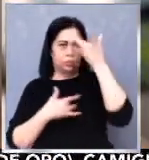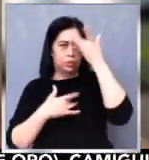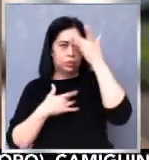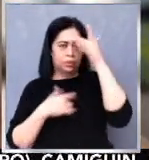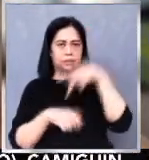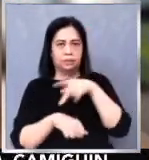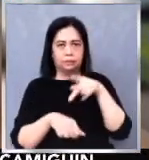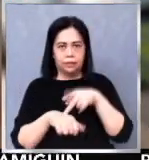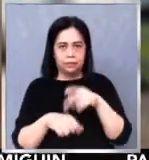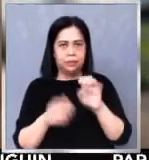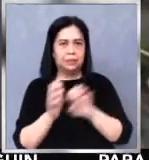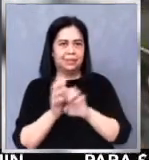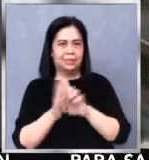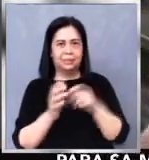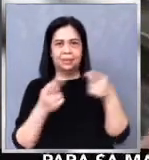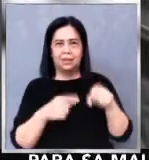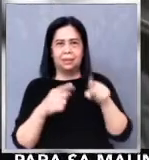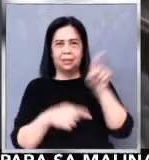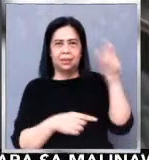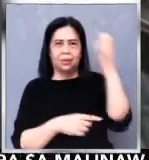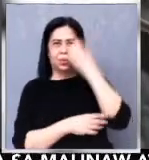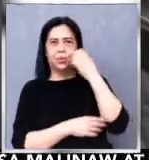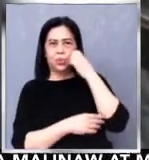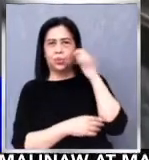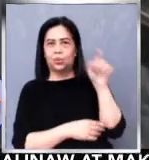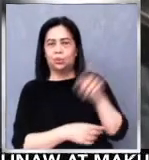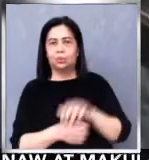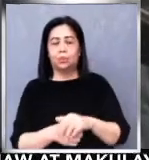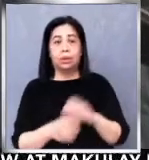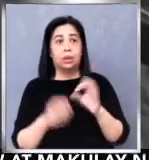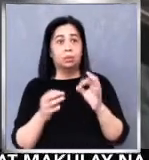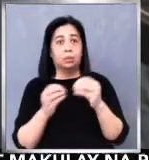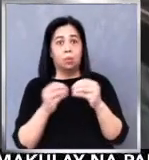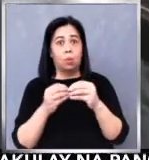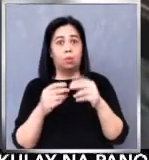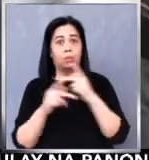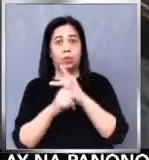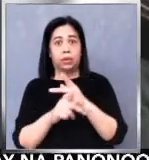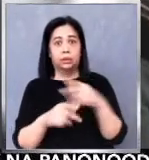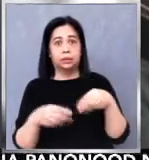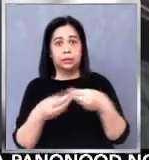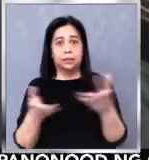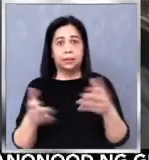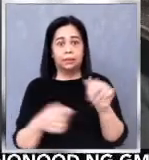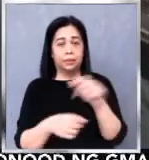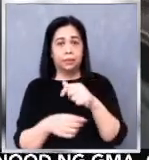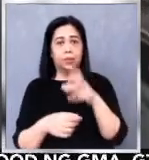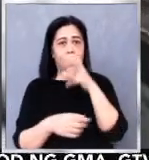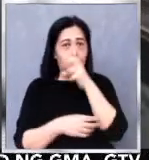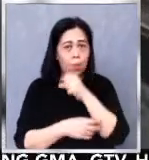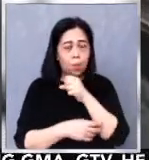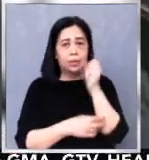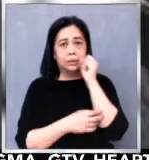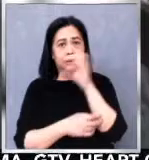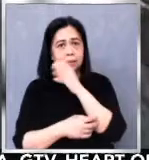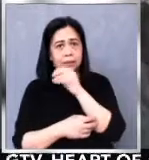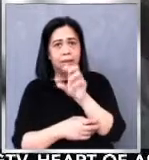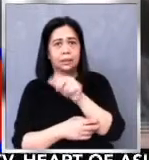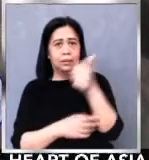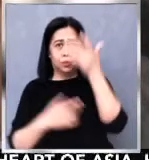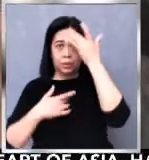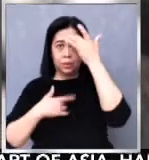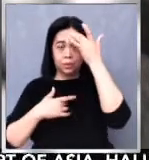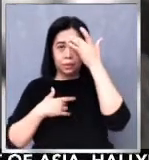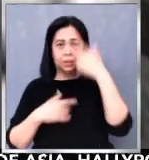ng nangyayari sa Europe. At least yung protection natin na naibigay sa mga ating elderly at saka may comorbidities will be